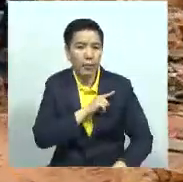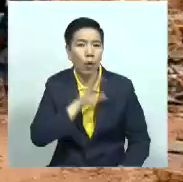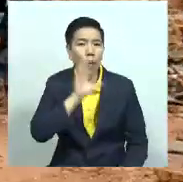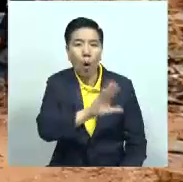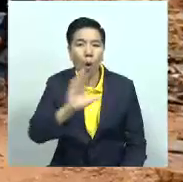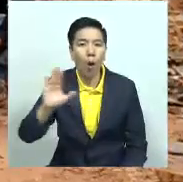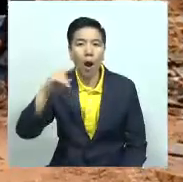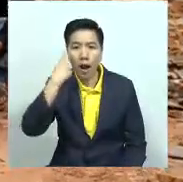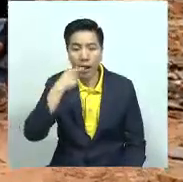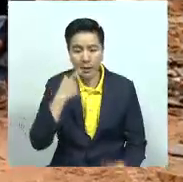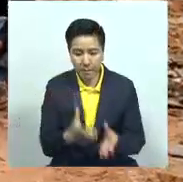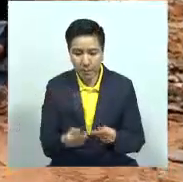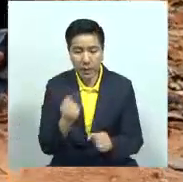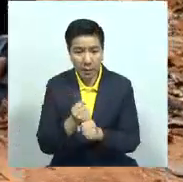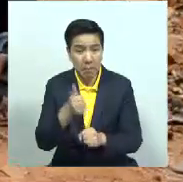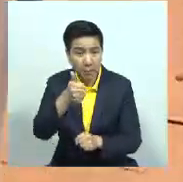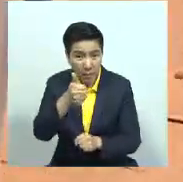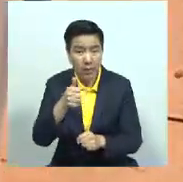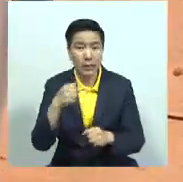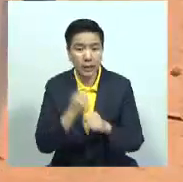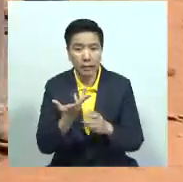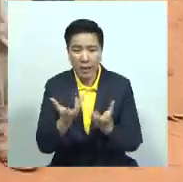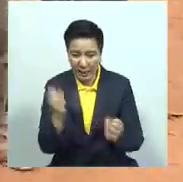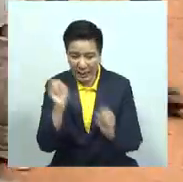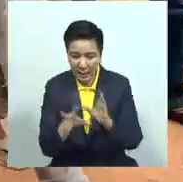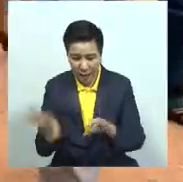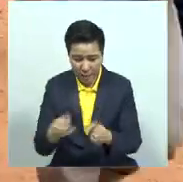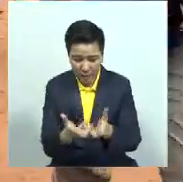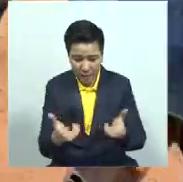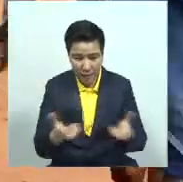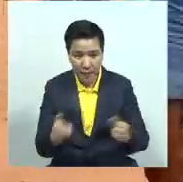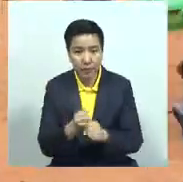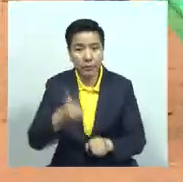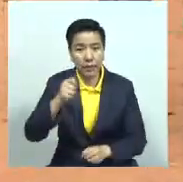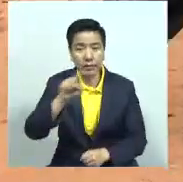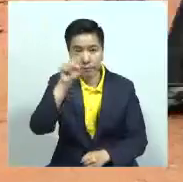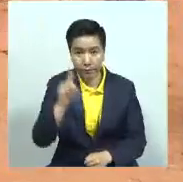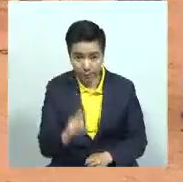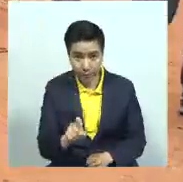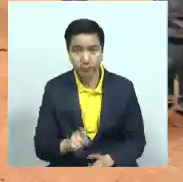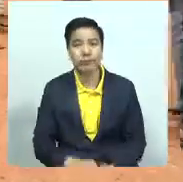ของใครและเป็นพื้นที่ที่สามารถดำเนินกิจการลักษณะนี้ได้หรือไม่นะครับ